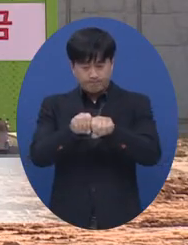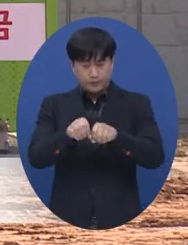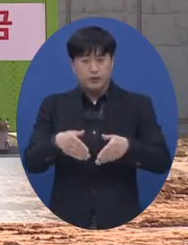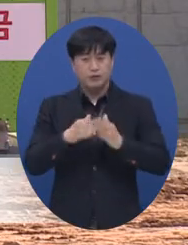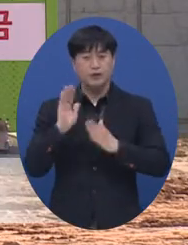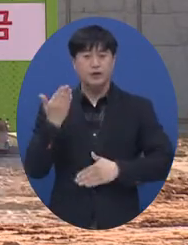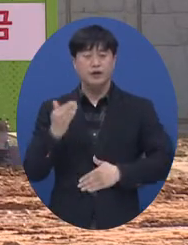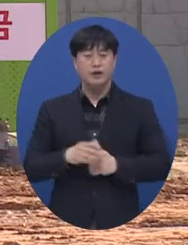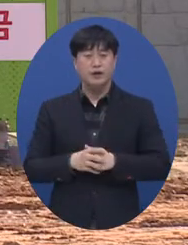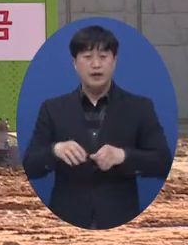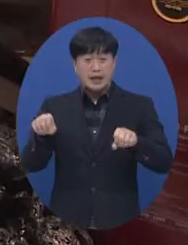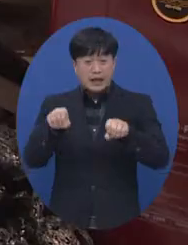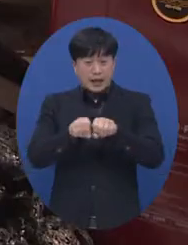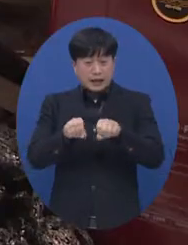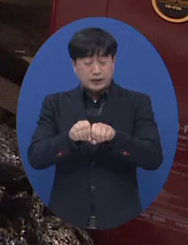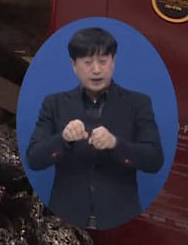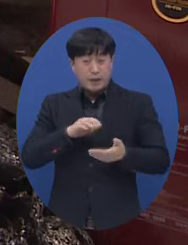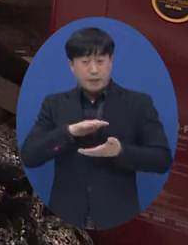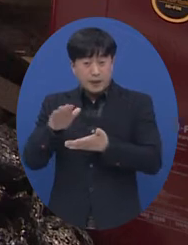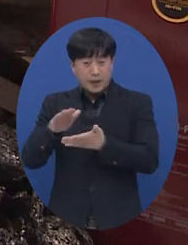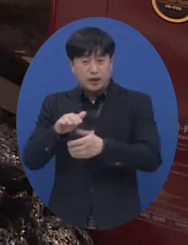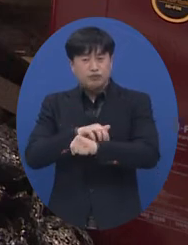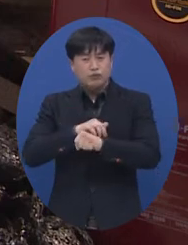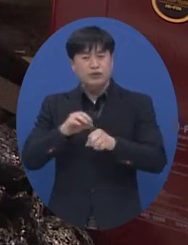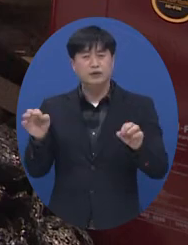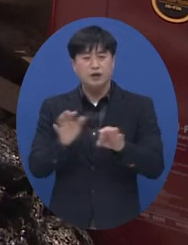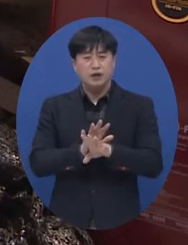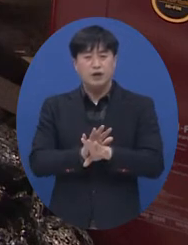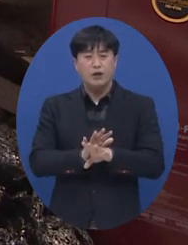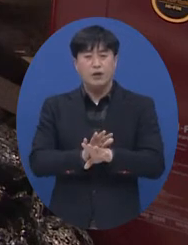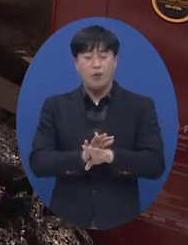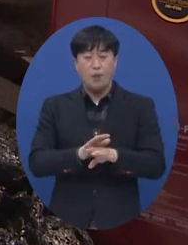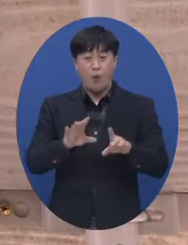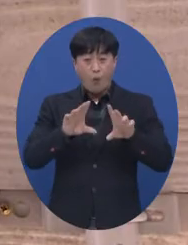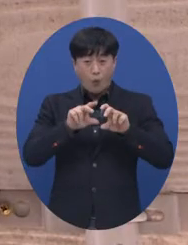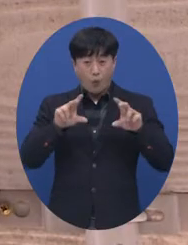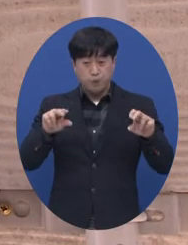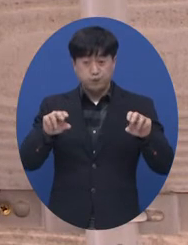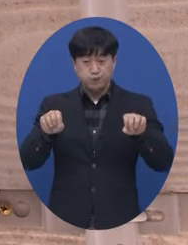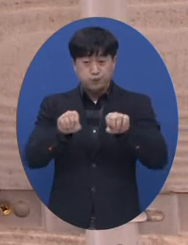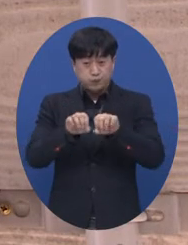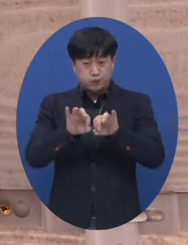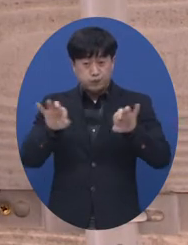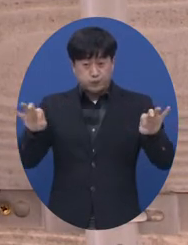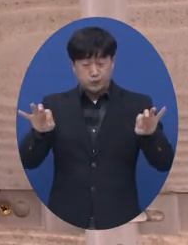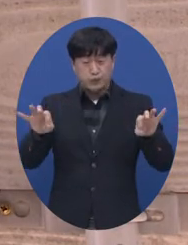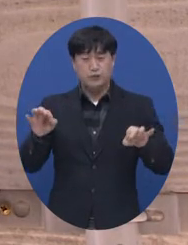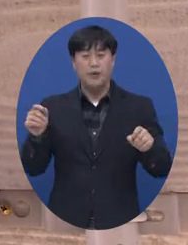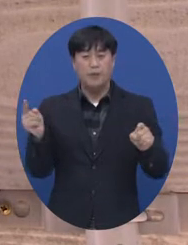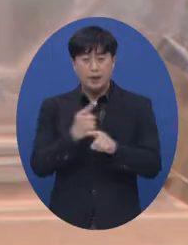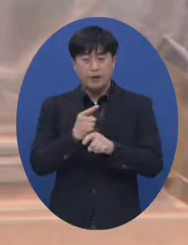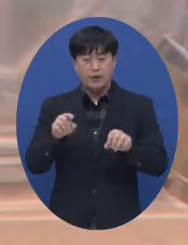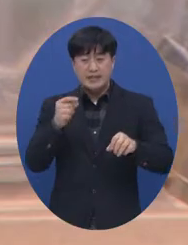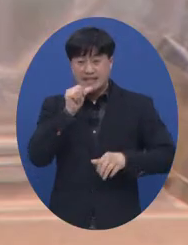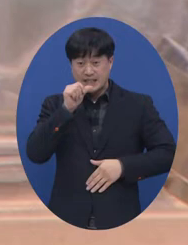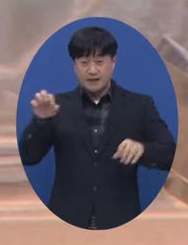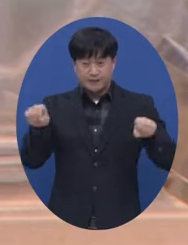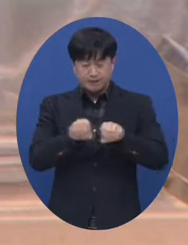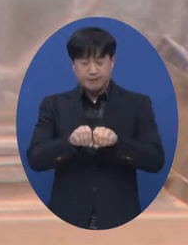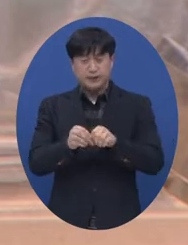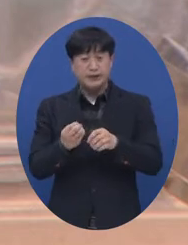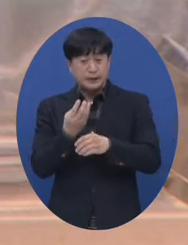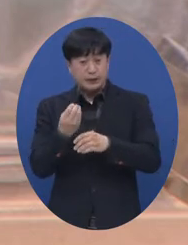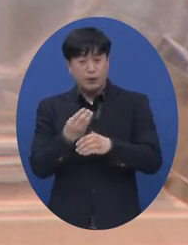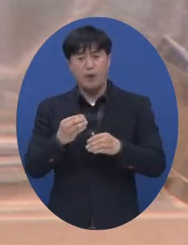망을 설치하게 됐습니다 가수 동을 배달 시키는 번거로움이 사라지고 고무 호스는 철제 배관으로 교체 가스 누설 에